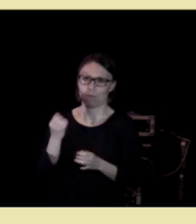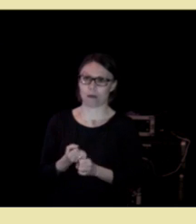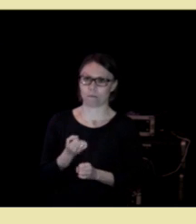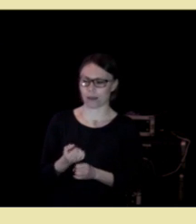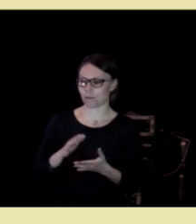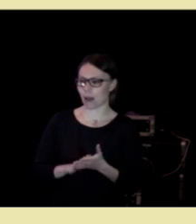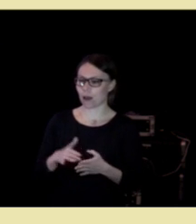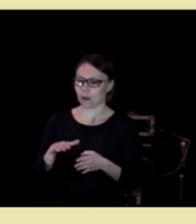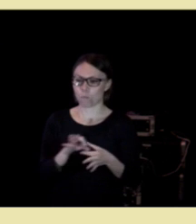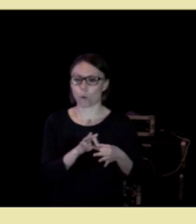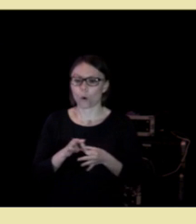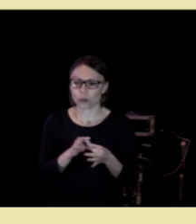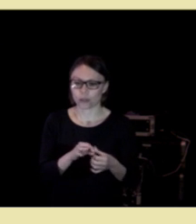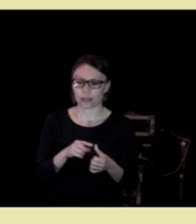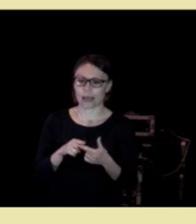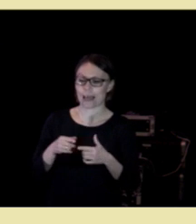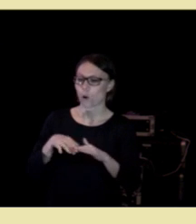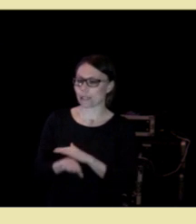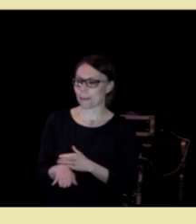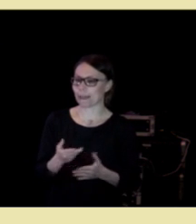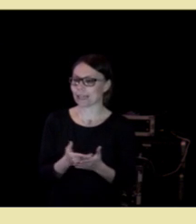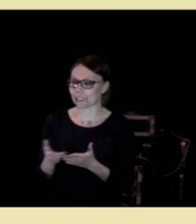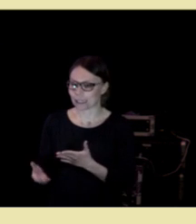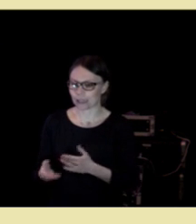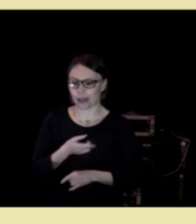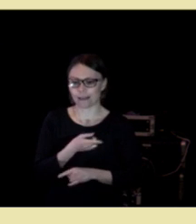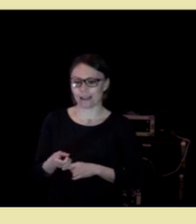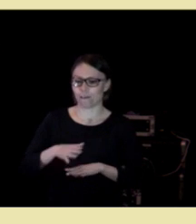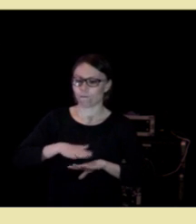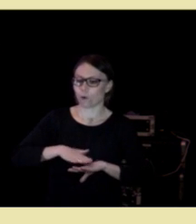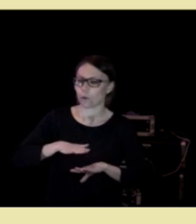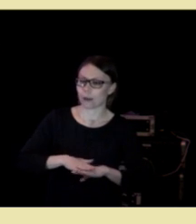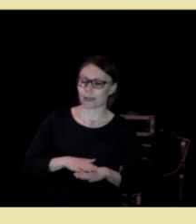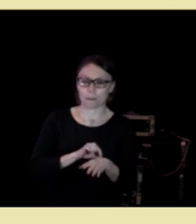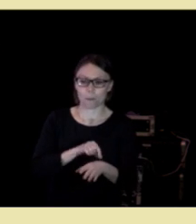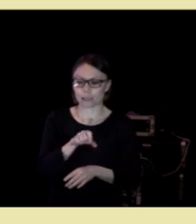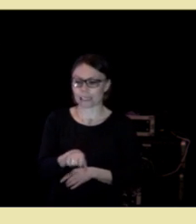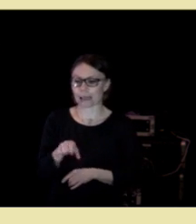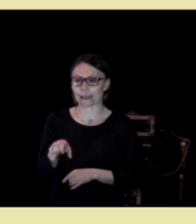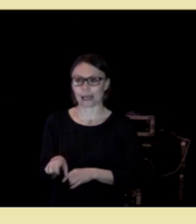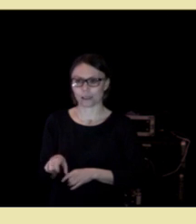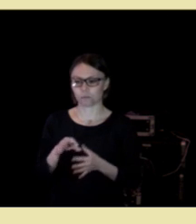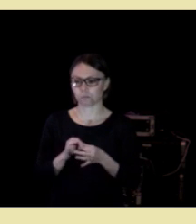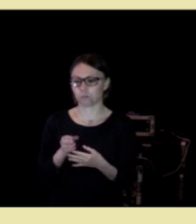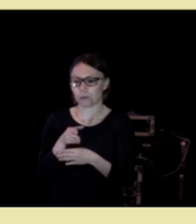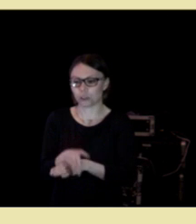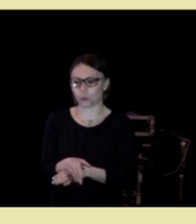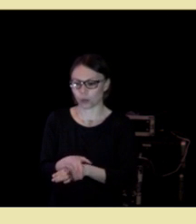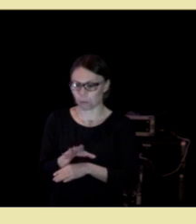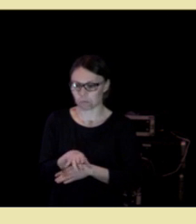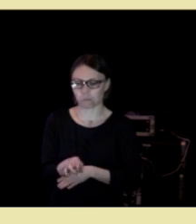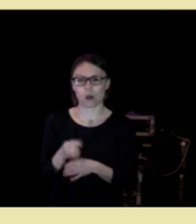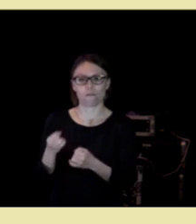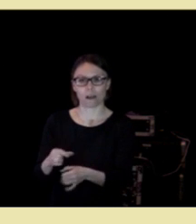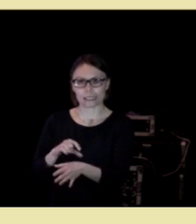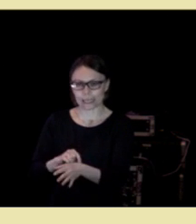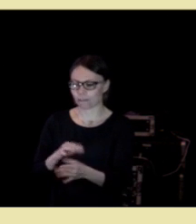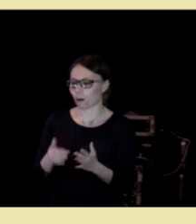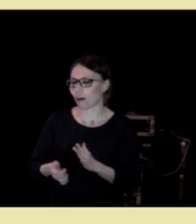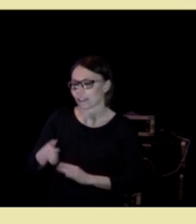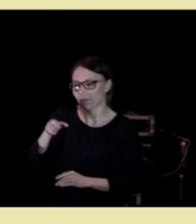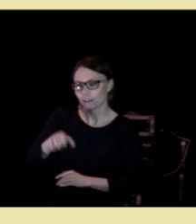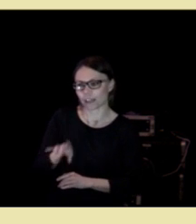med pårørende og med hjemmetjenesten, at de forbereder pasienten på besøket hos fastlegen, og at hva viktig